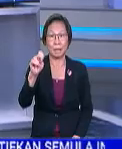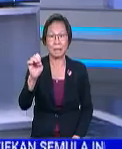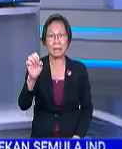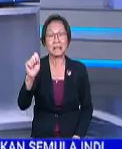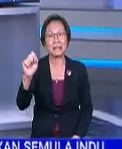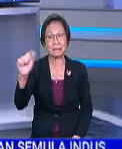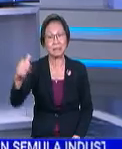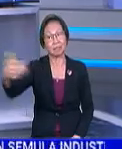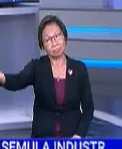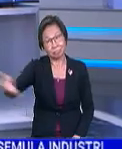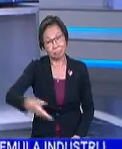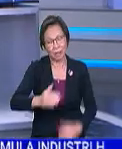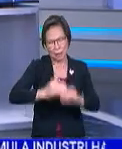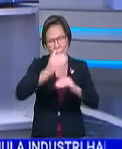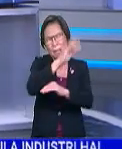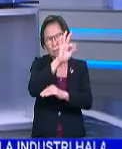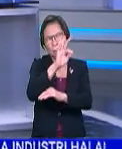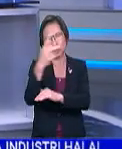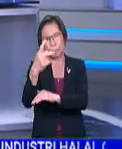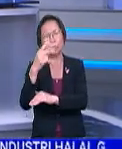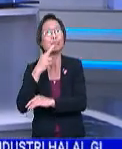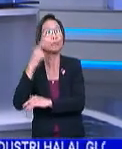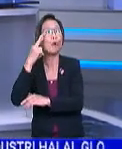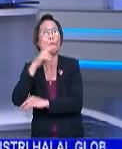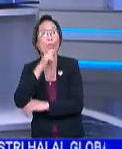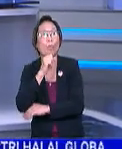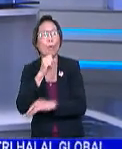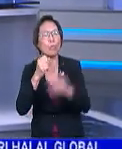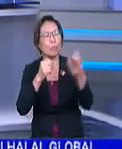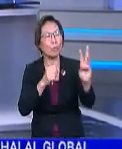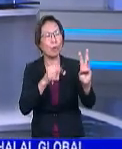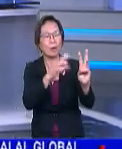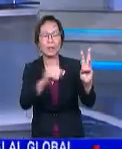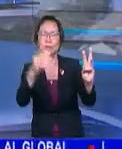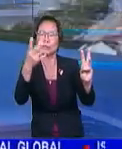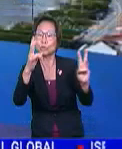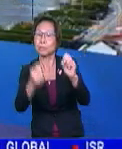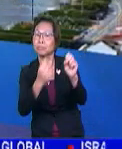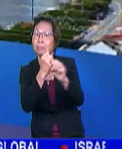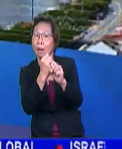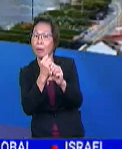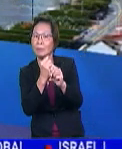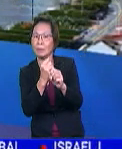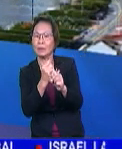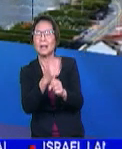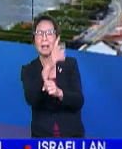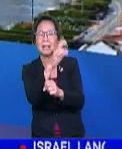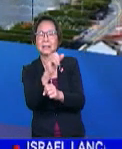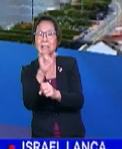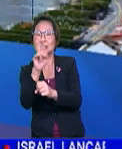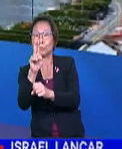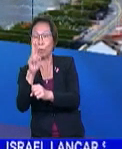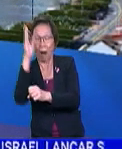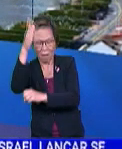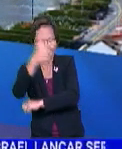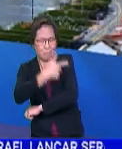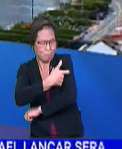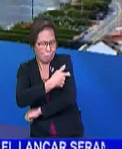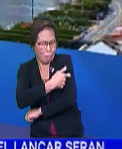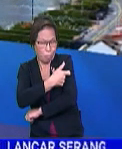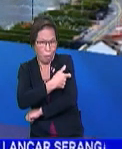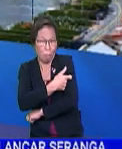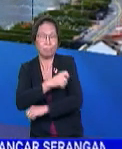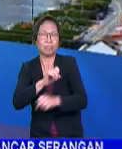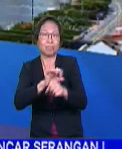Ya, Ifa, seramai lebih 9,000 remaja berusia 16 dan 17 tahun di bahagian Sibu akan menerima suntikan